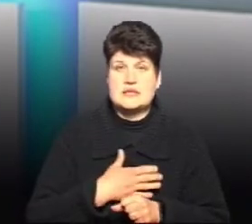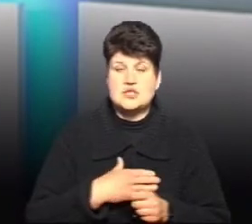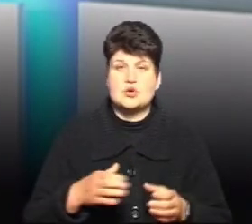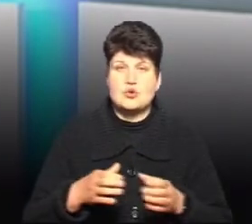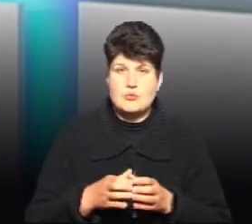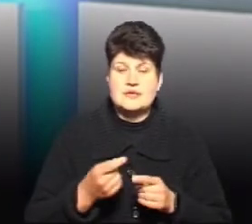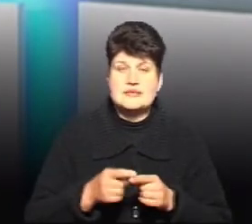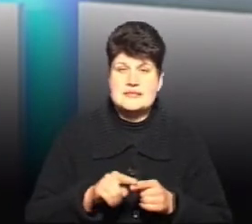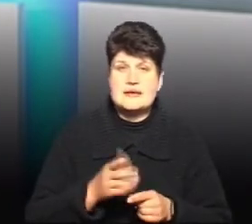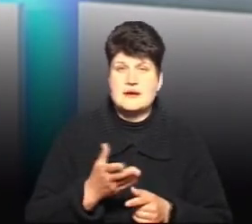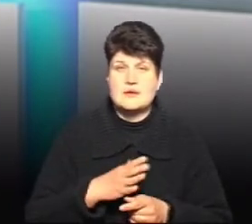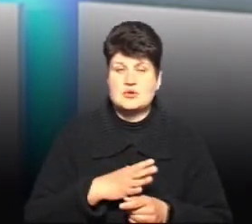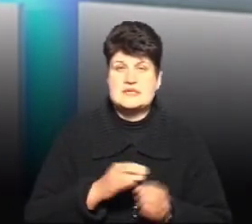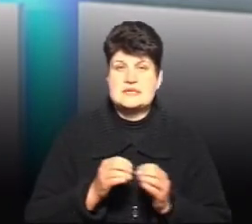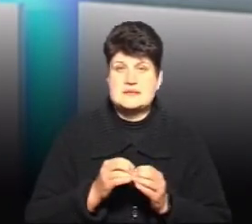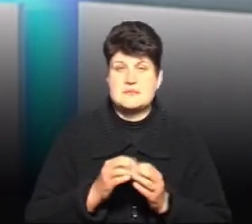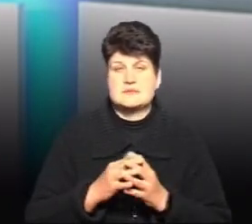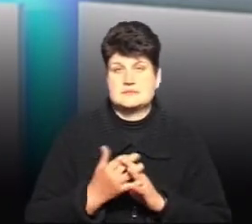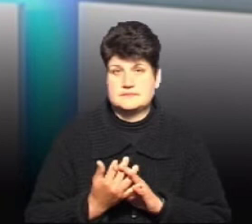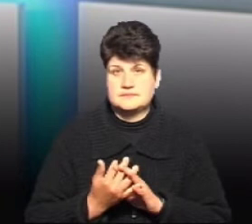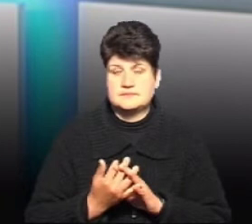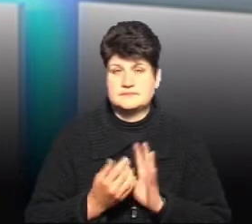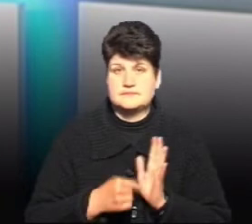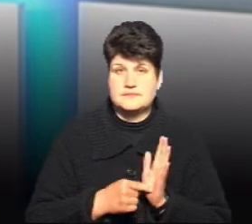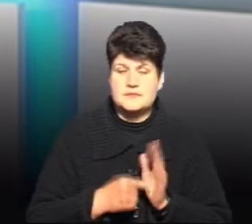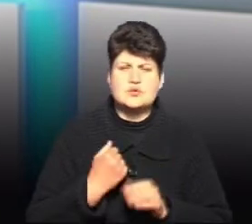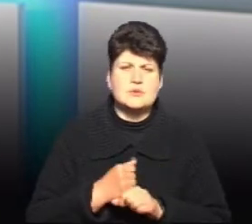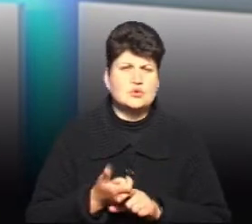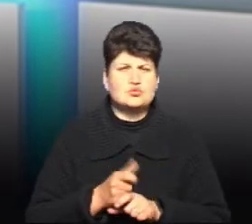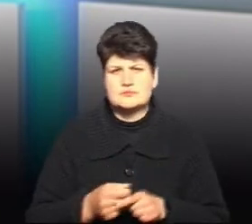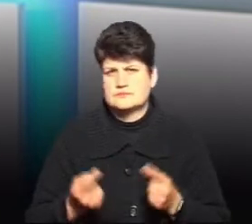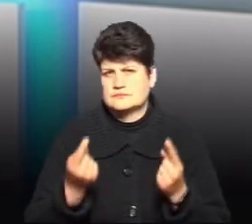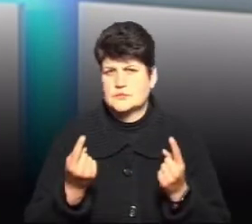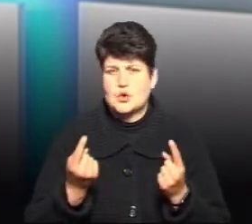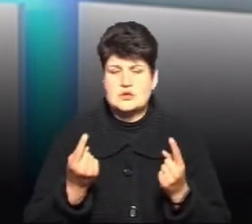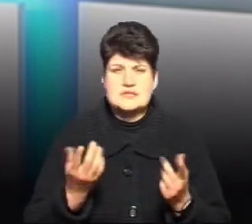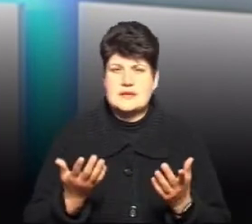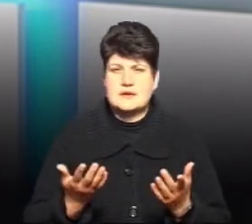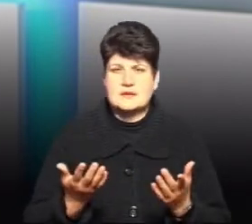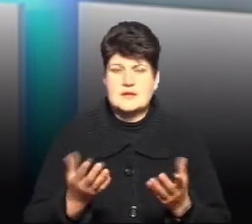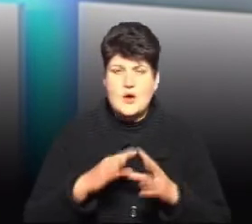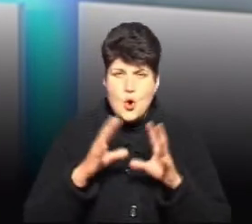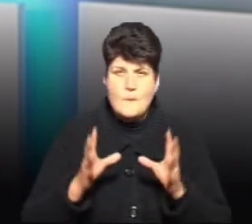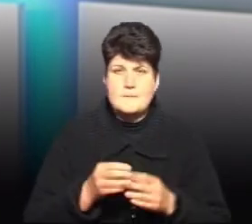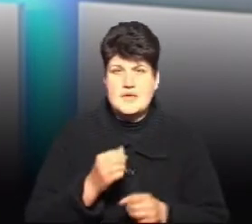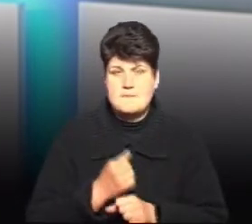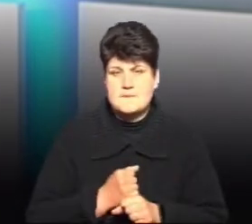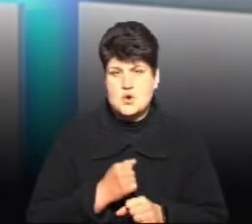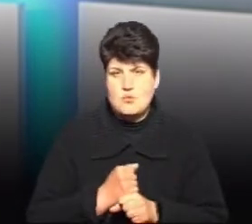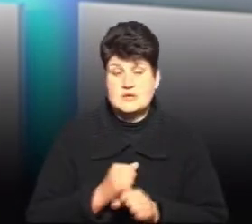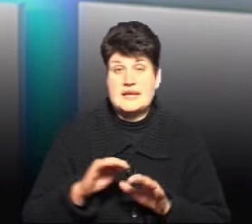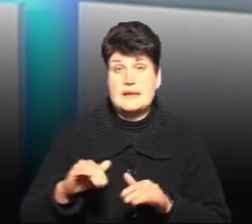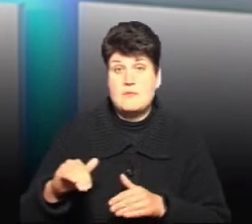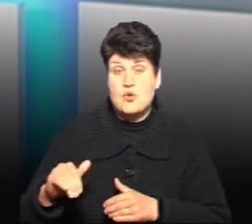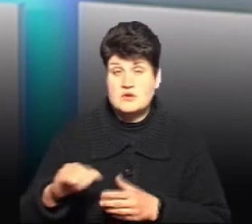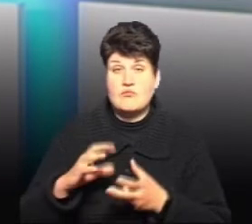з 10 населеними пунктами. Тобто ми проробили дуже колосальний такий об'єм роботи, який потім, в принципі,